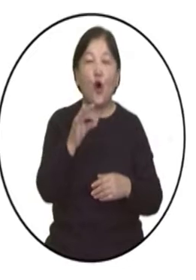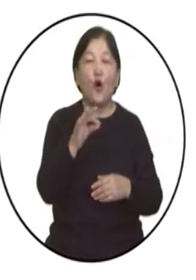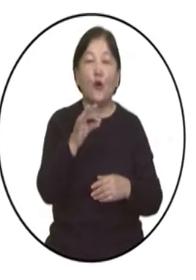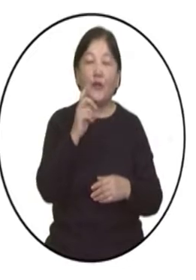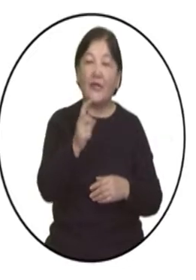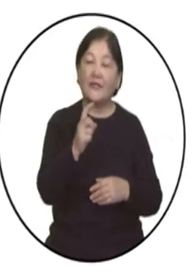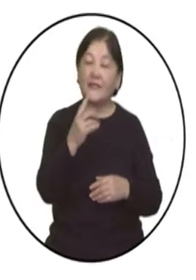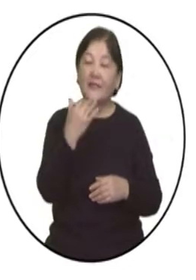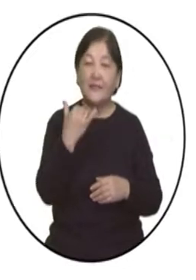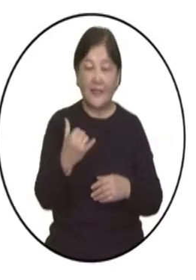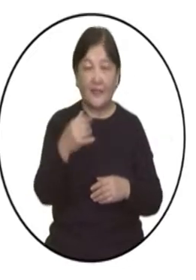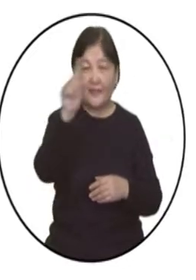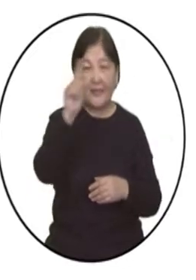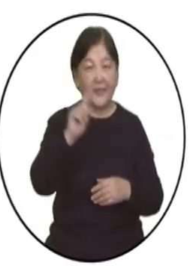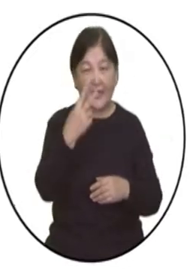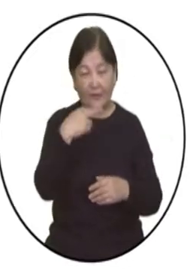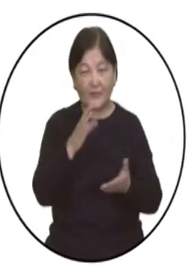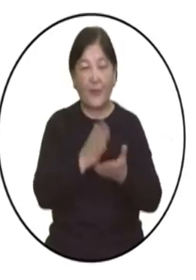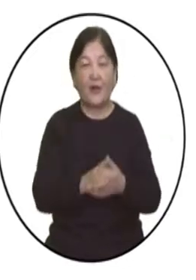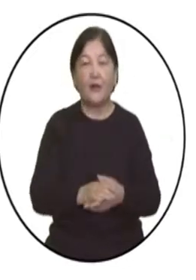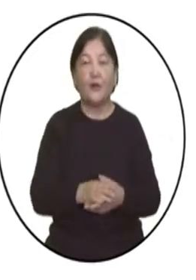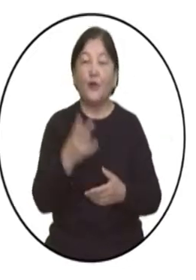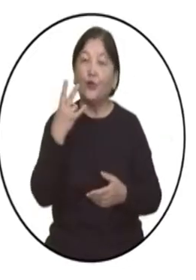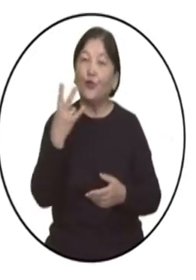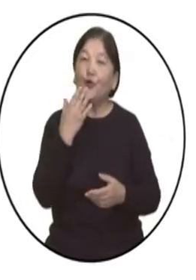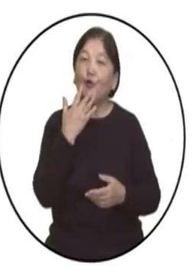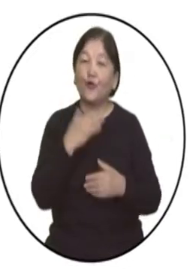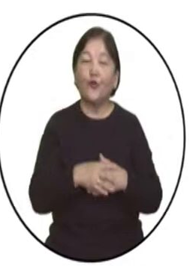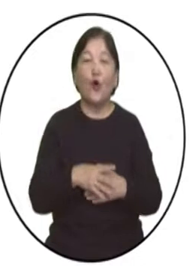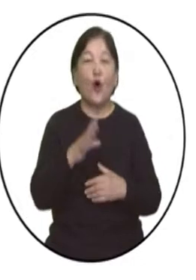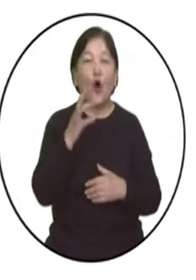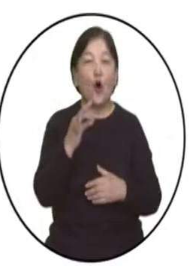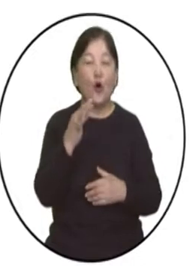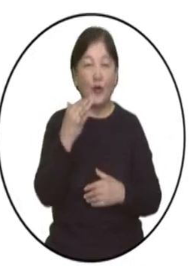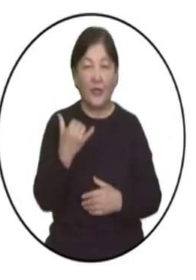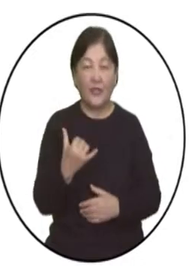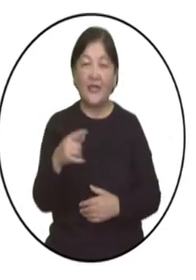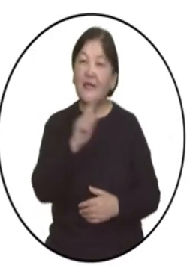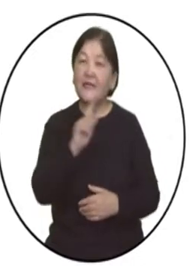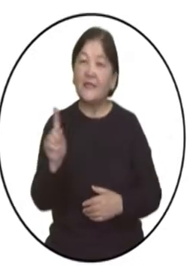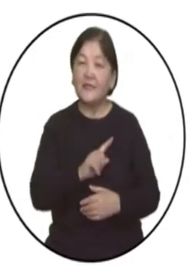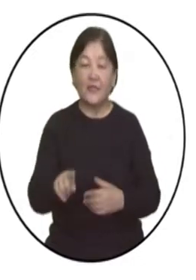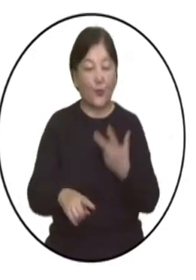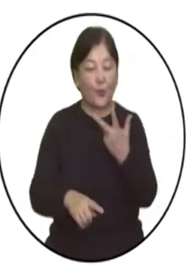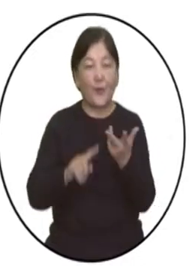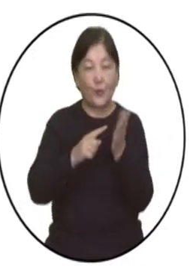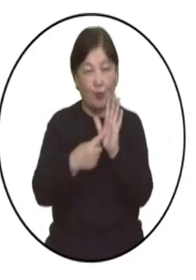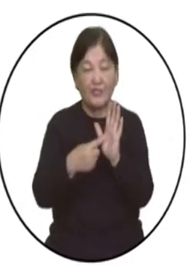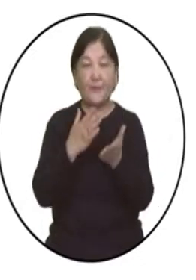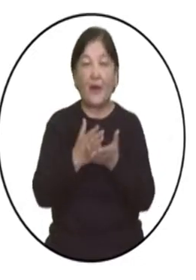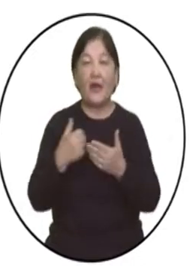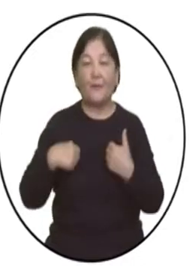хавтгайг дүрслэсэн байна. За ногоо өнгөөр O, Y, Z хавтгайг дүрслэсэн